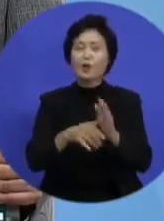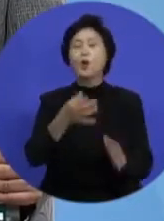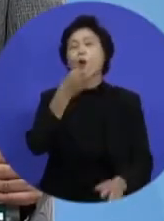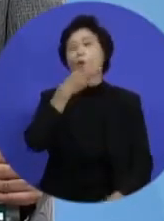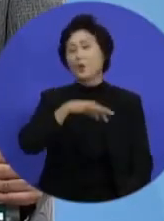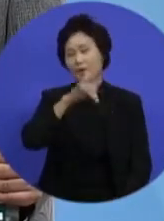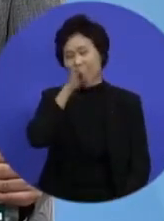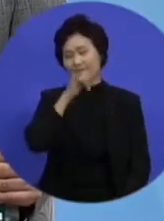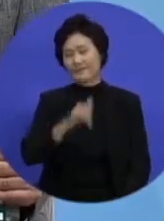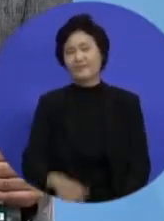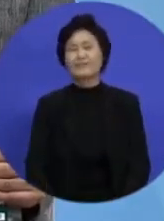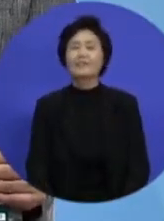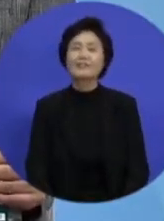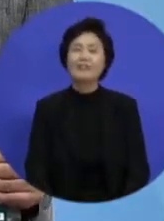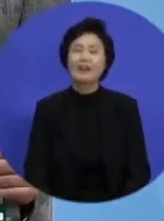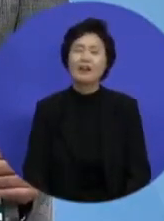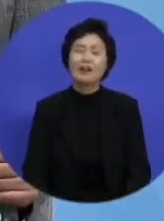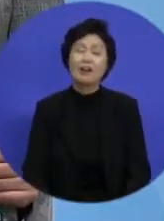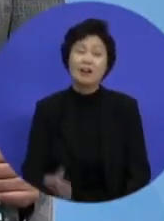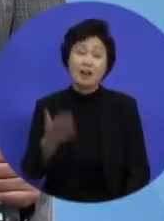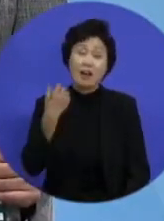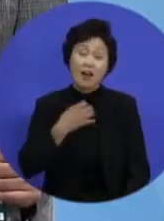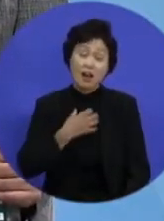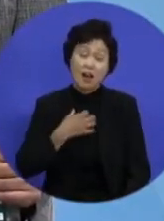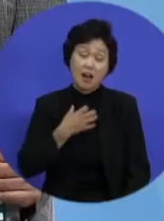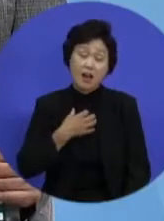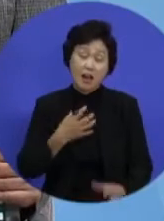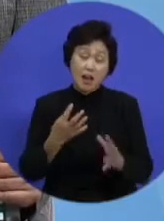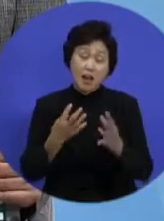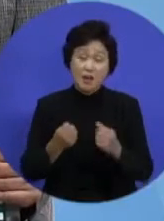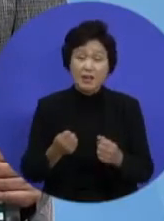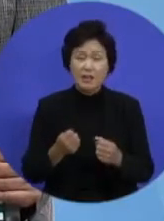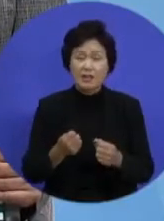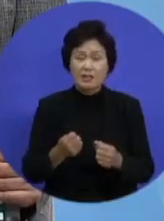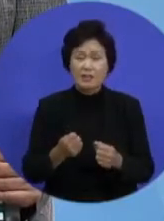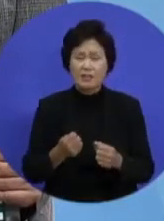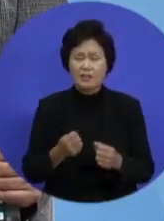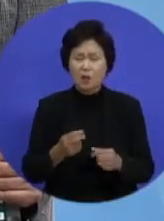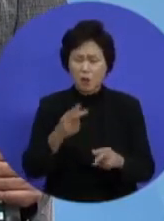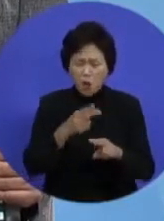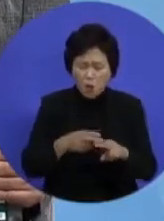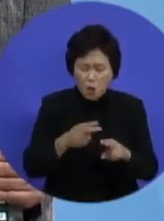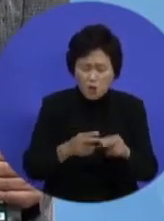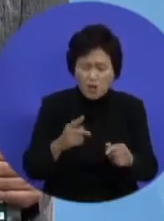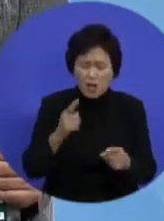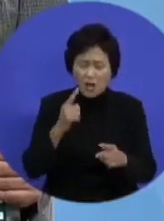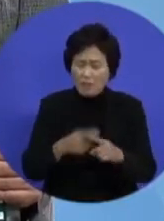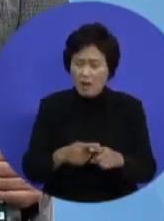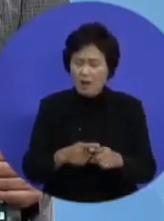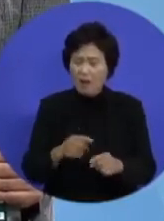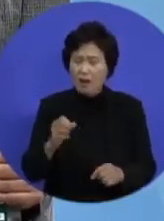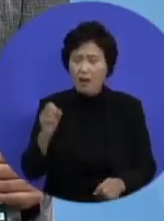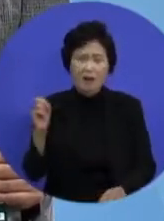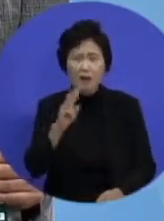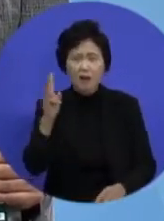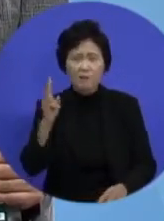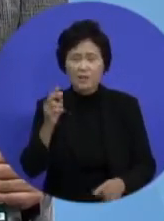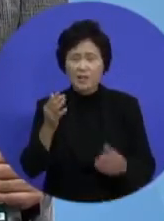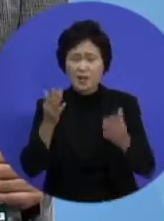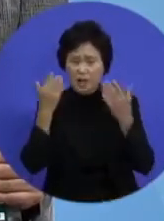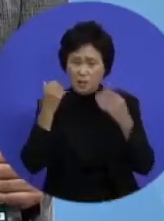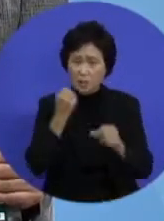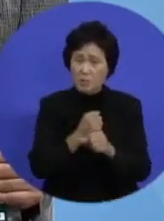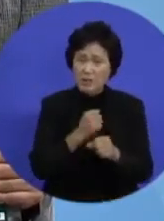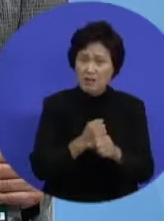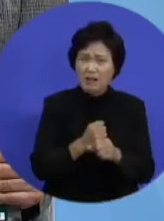많이 하셨거든요. 아니 갑자기 요리하다가 갑자기 학교를 간다고 해서 근데